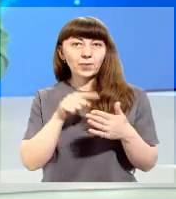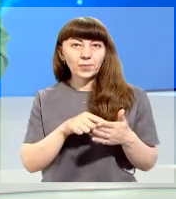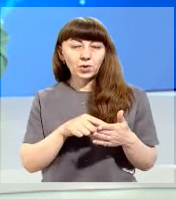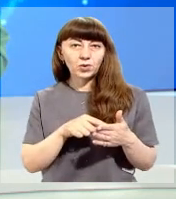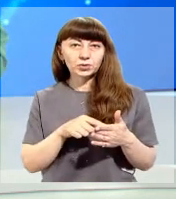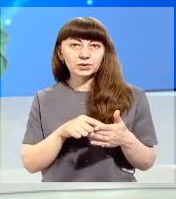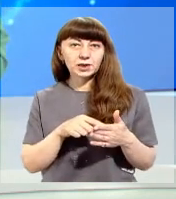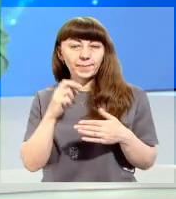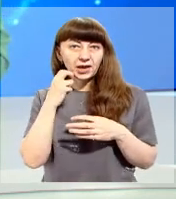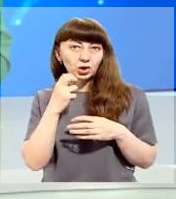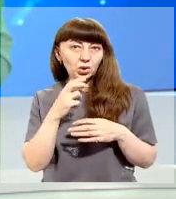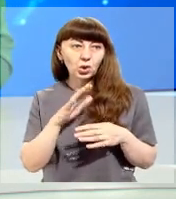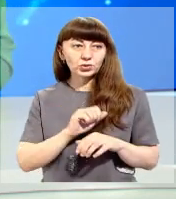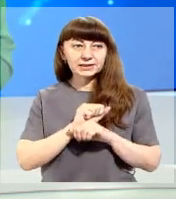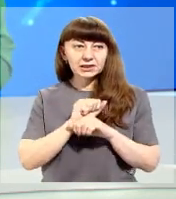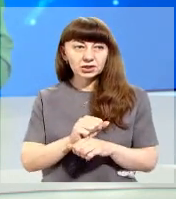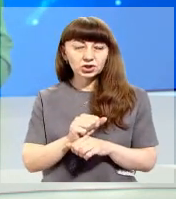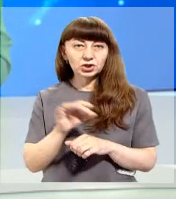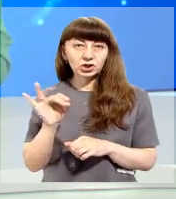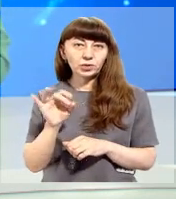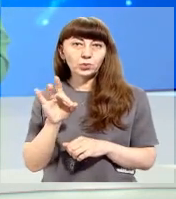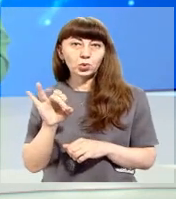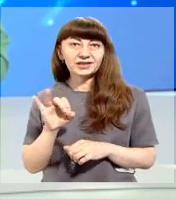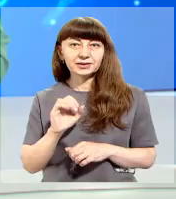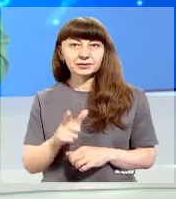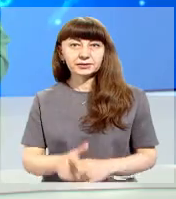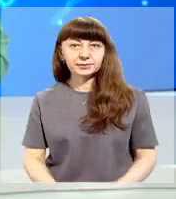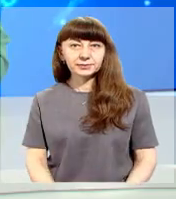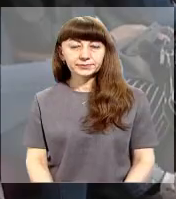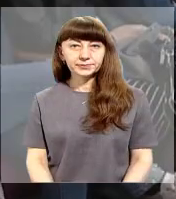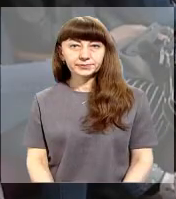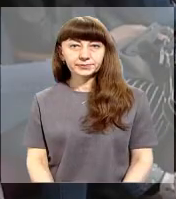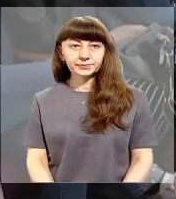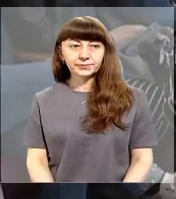половая неприкосновенность и буллинг. Подробности в следующем материале.